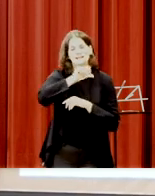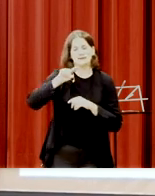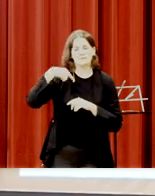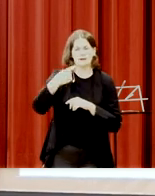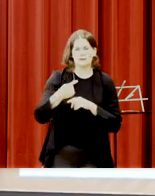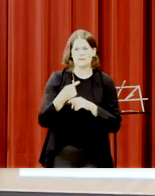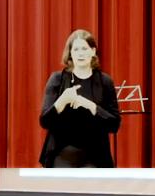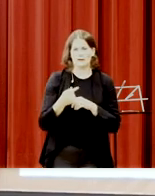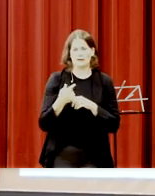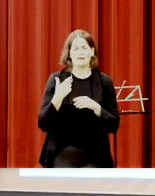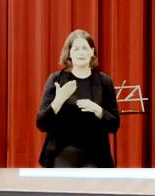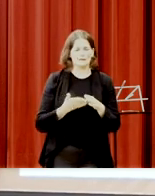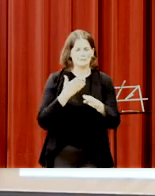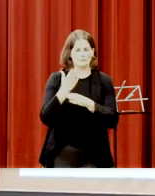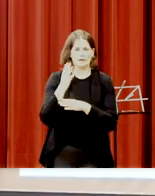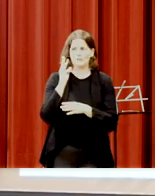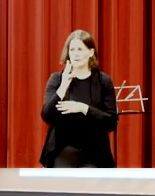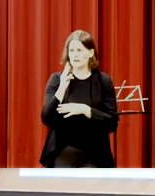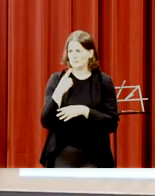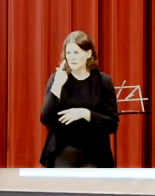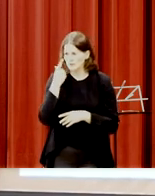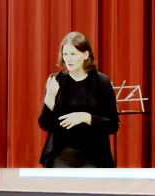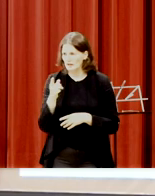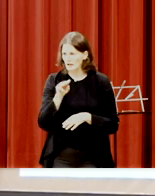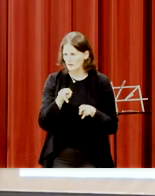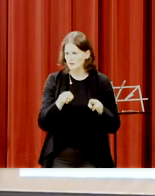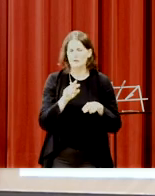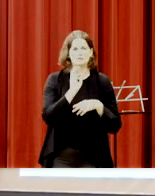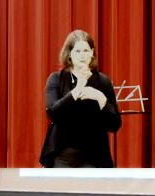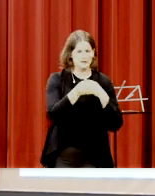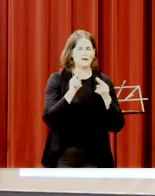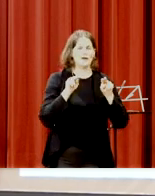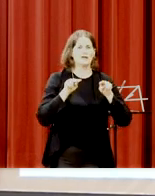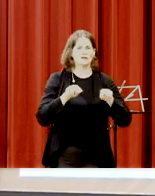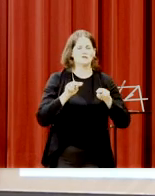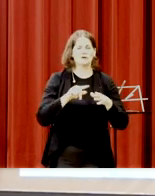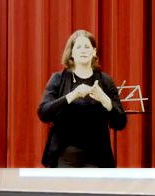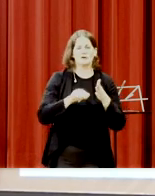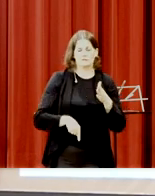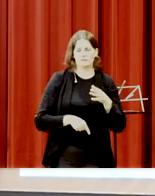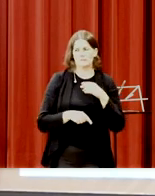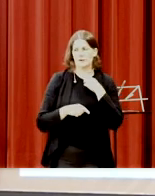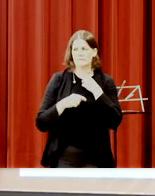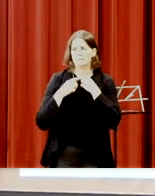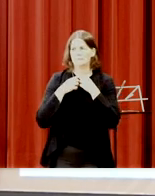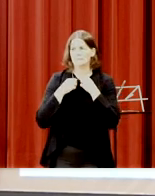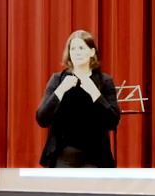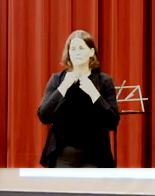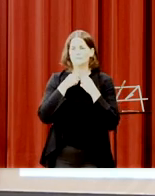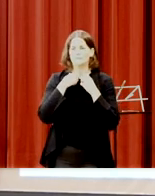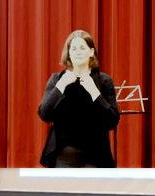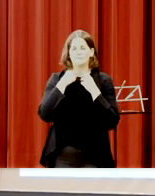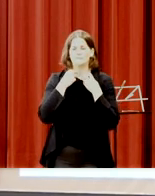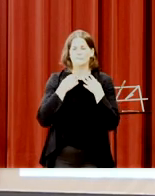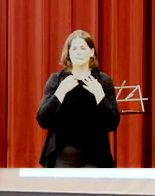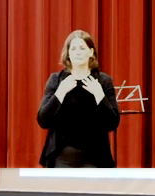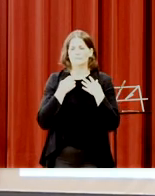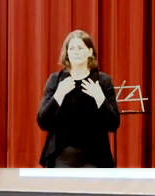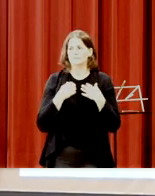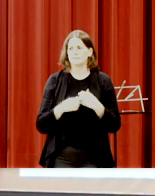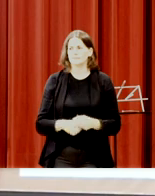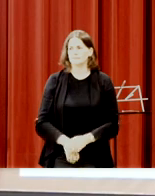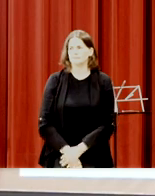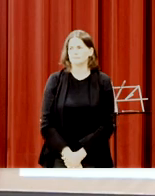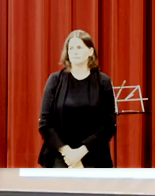aquest conveni. Doncs, són fruits d'aquestes reivindicacions el que aconseguim aquests projectes, que se